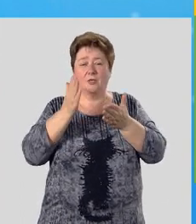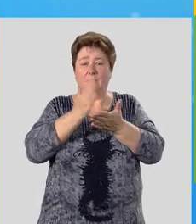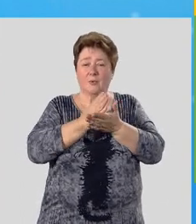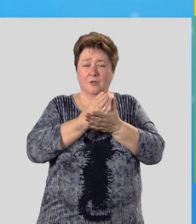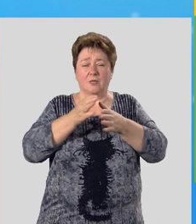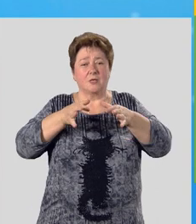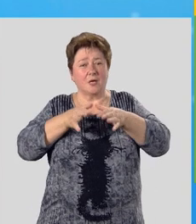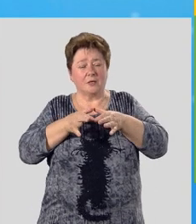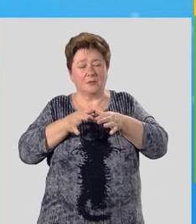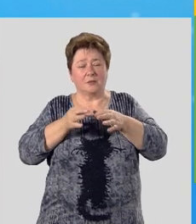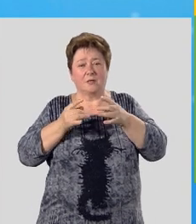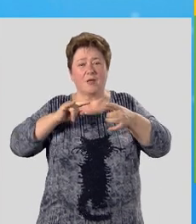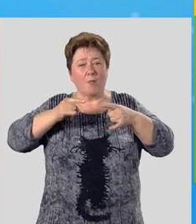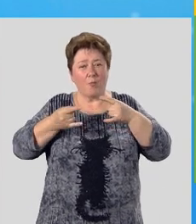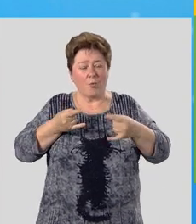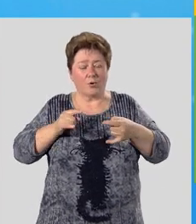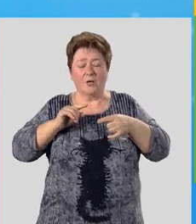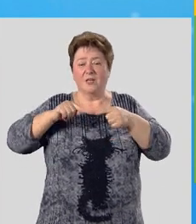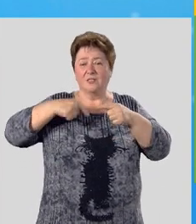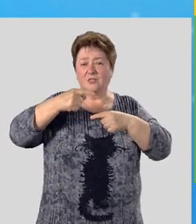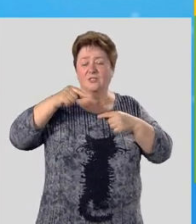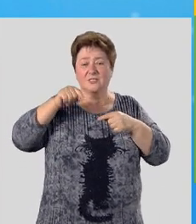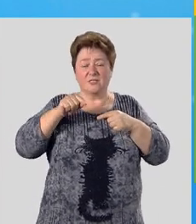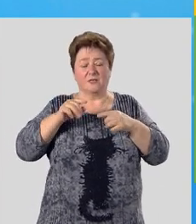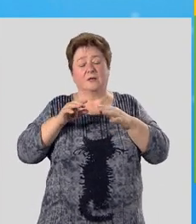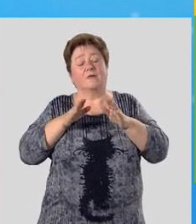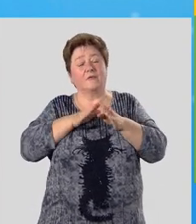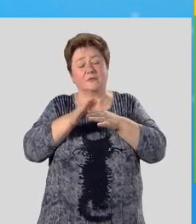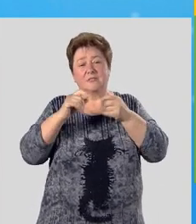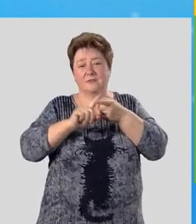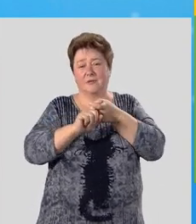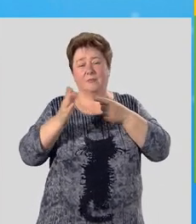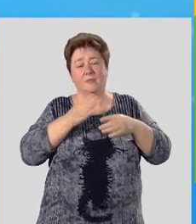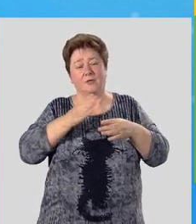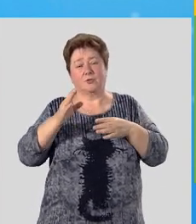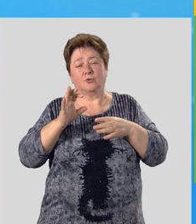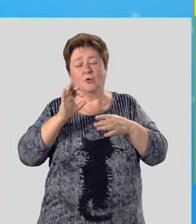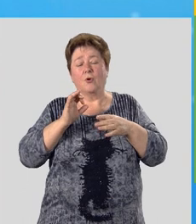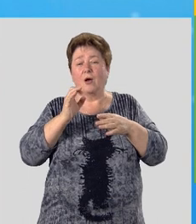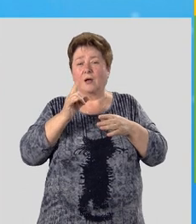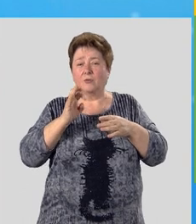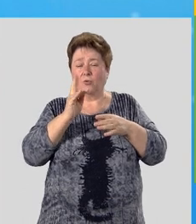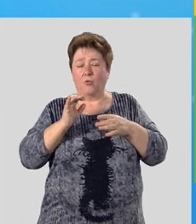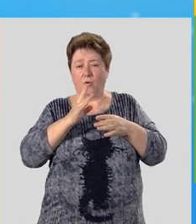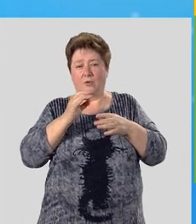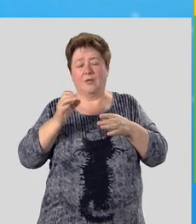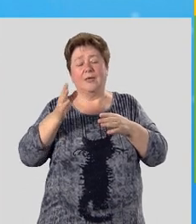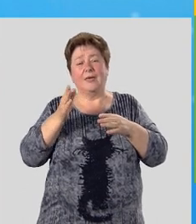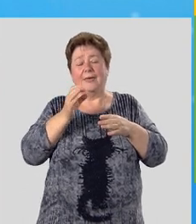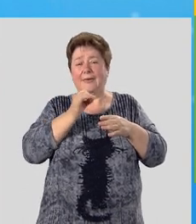имеются ядерные поры. Через них осуществляется связь между органоидами цитоплазмы и